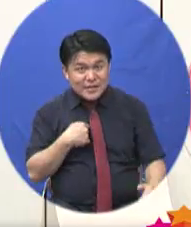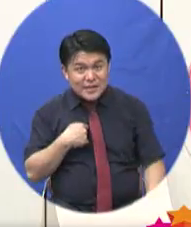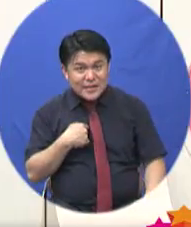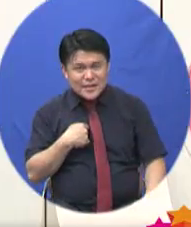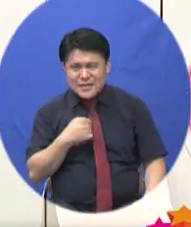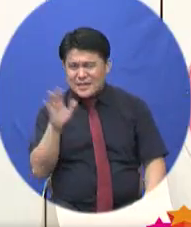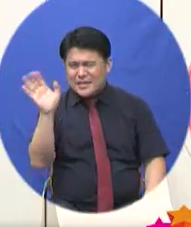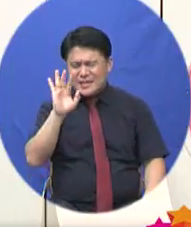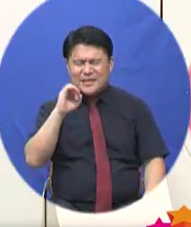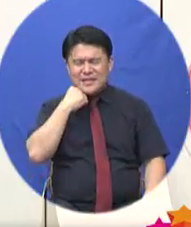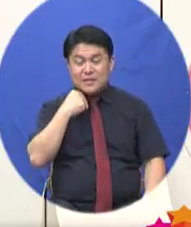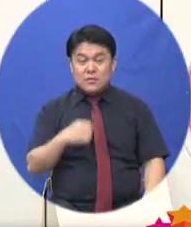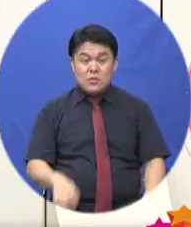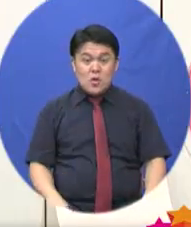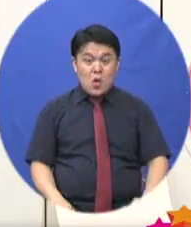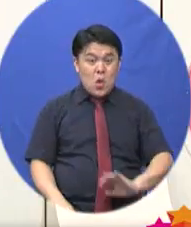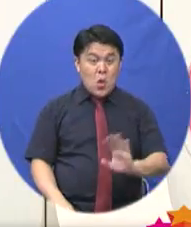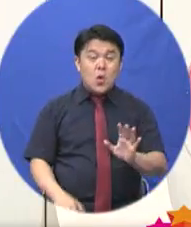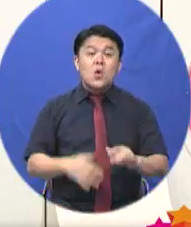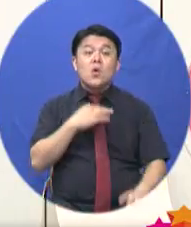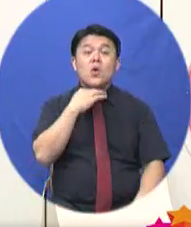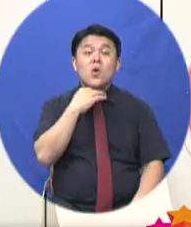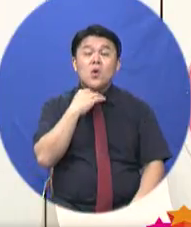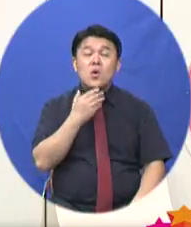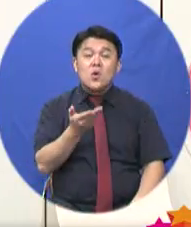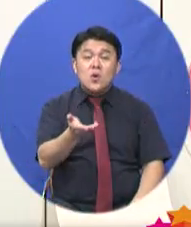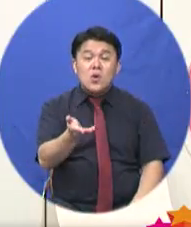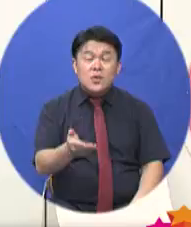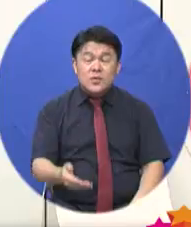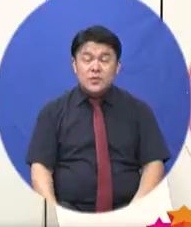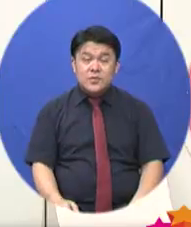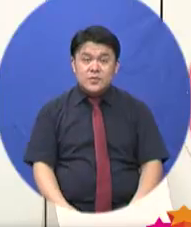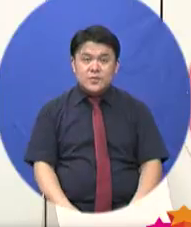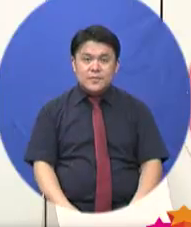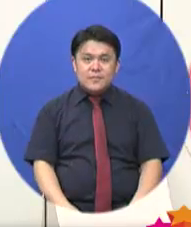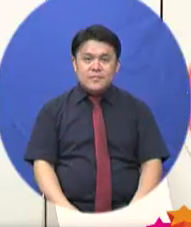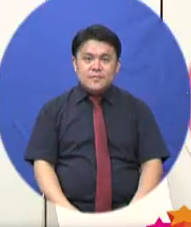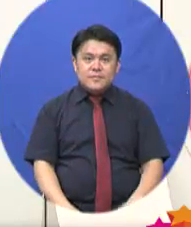가수 될 수 있습니까? 어유, 올해 연세가 어떻게 되셨어요?